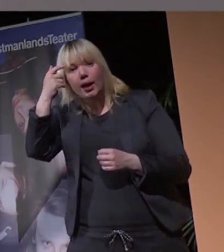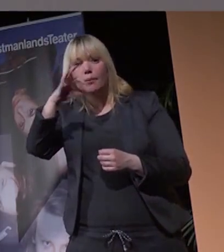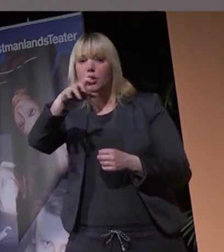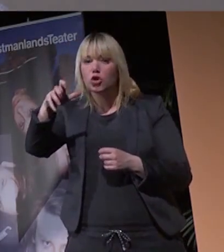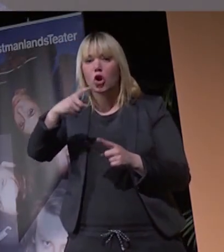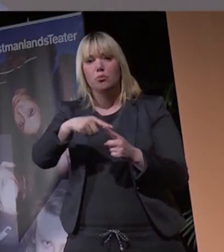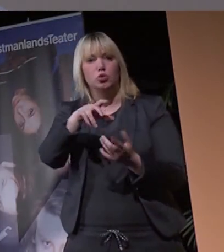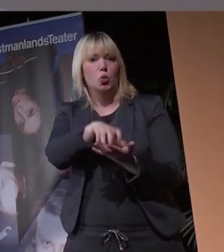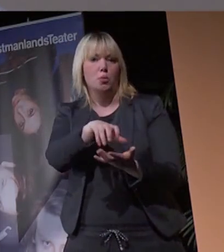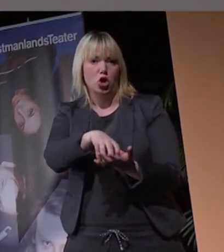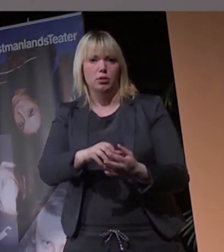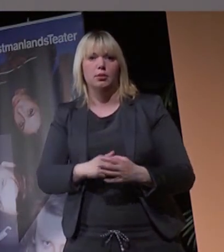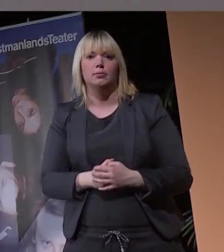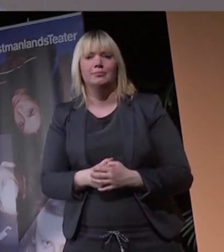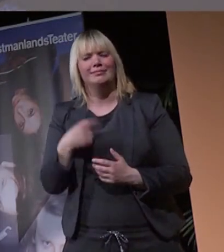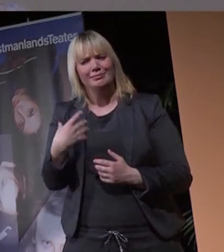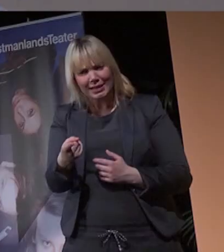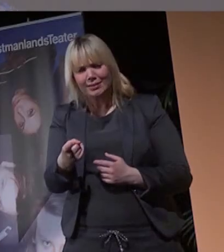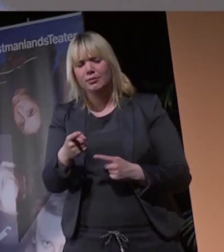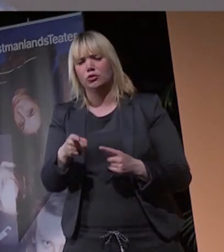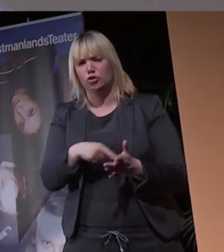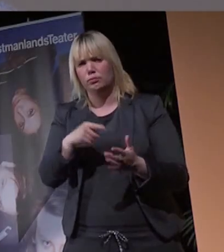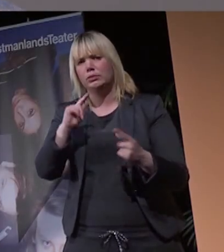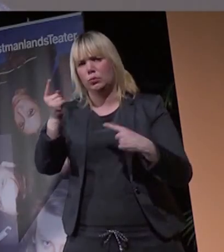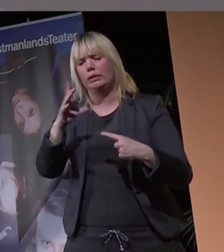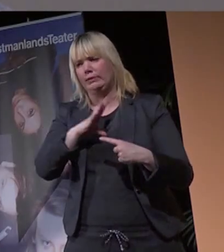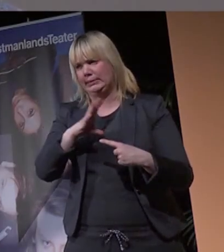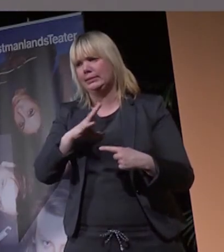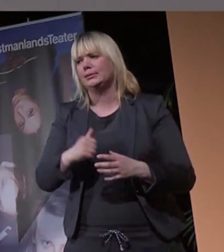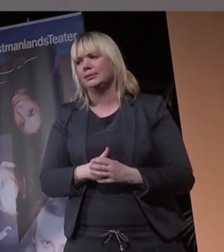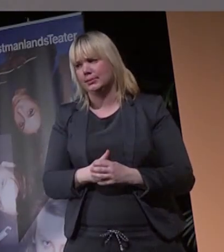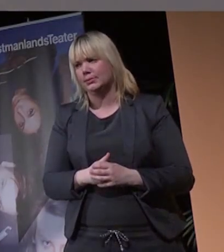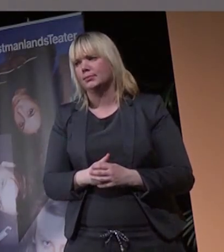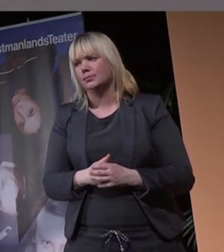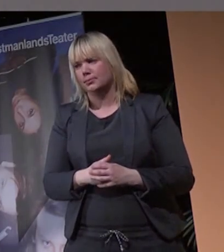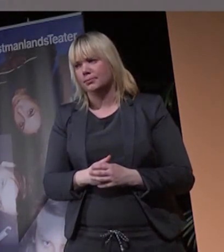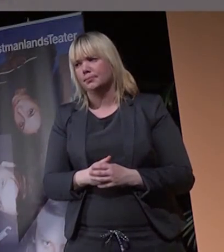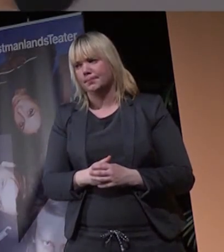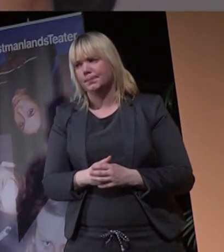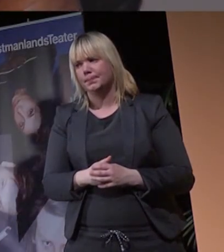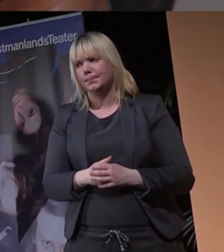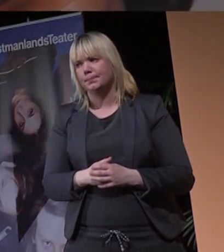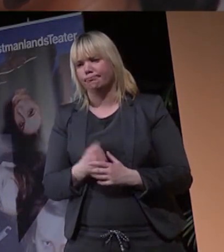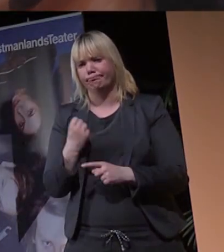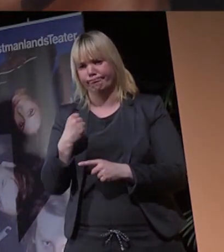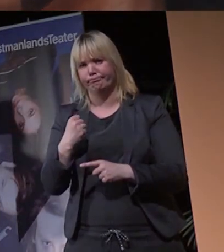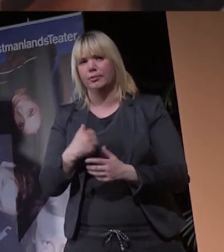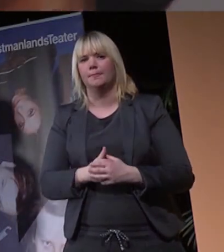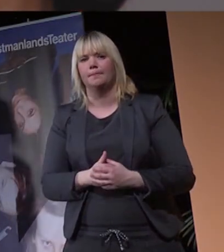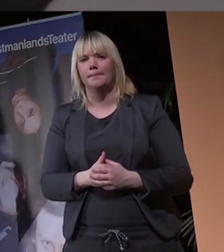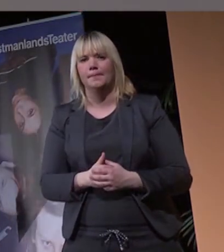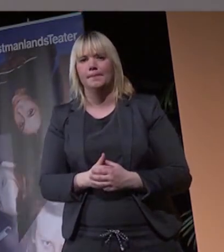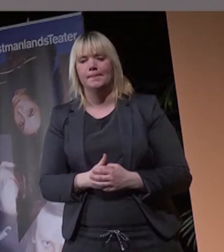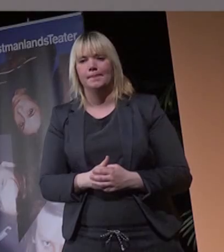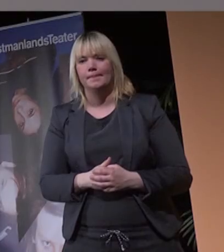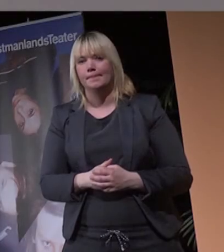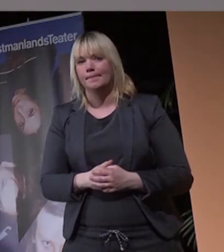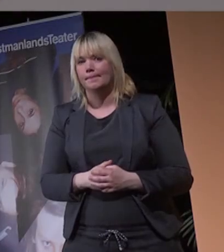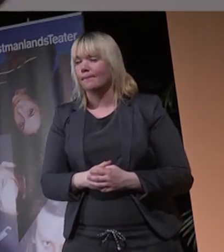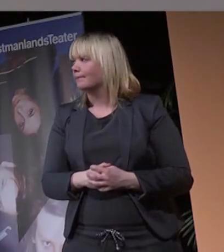första frågan, den har vi diskuterat mycket, inte minst med de politikerna vi pratar kultursamverkansmodell och vilka olika förutsättningar